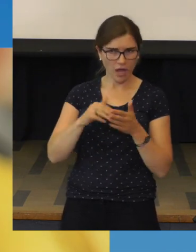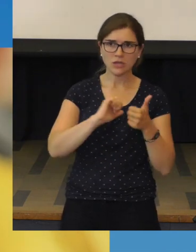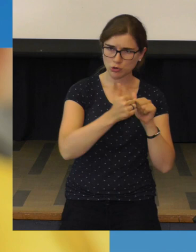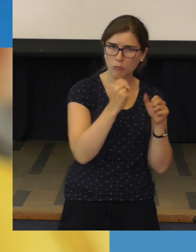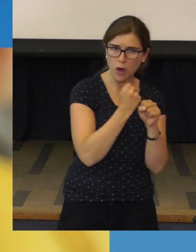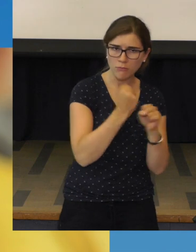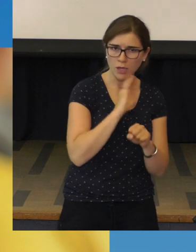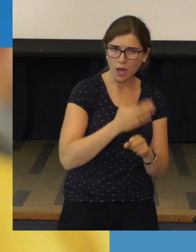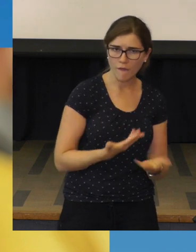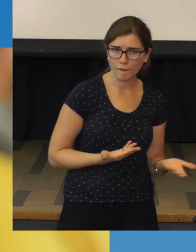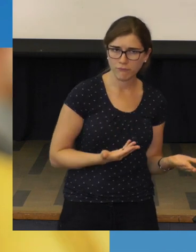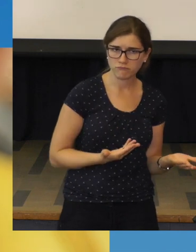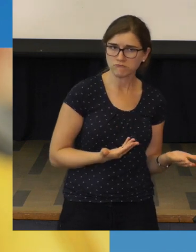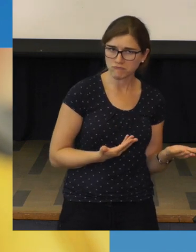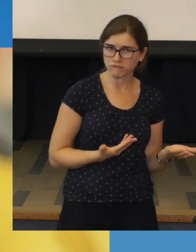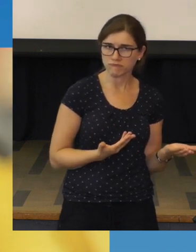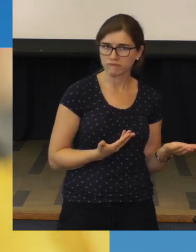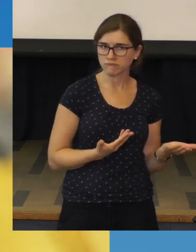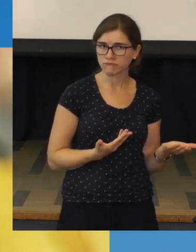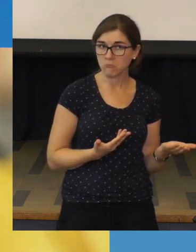Sport nachgehen kann.